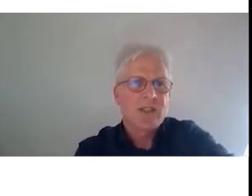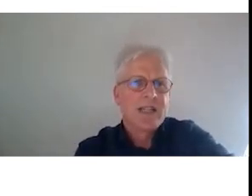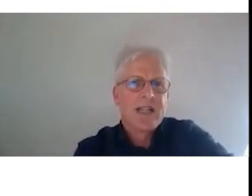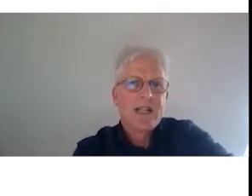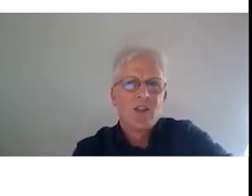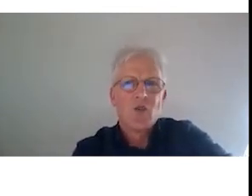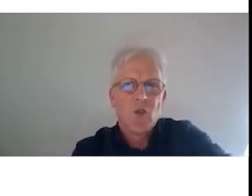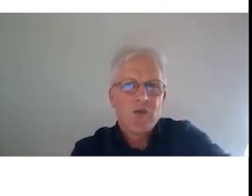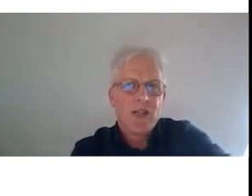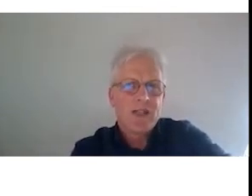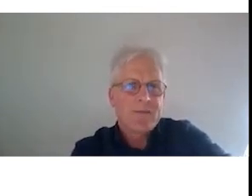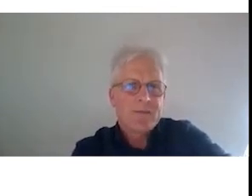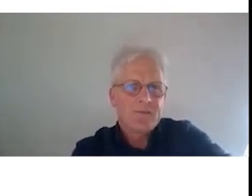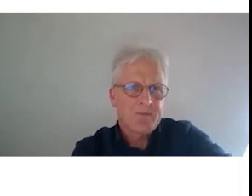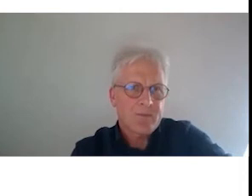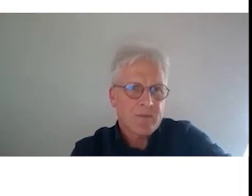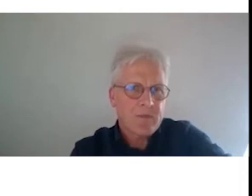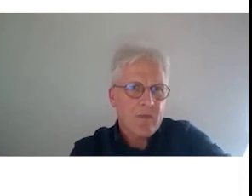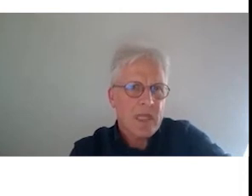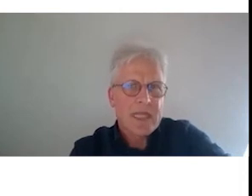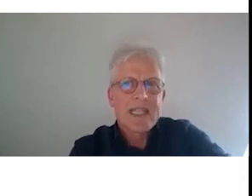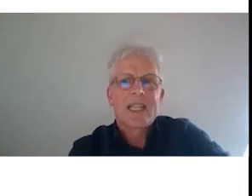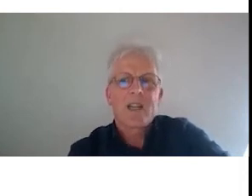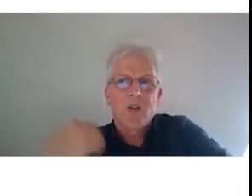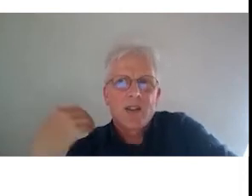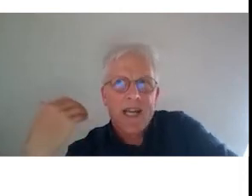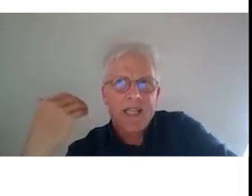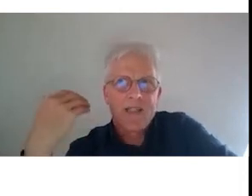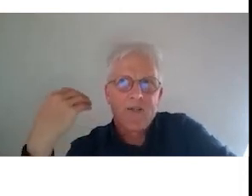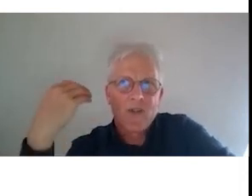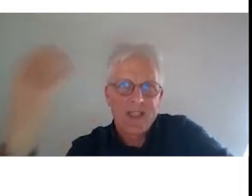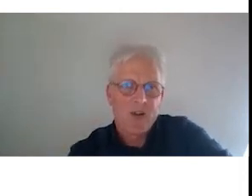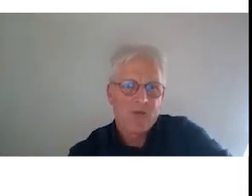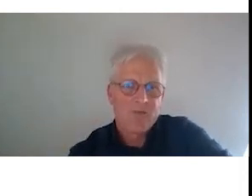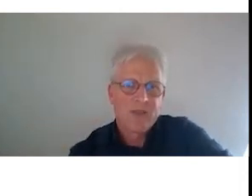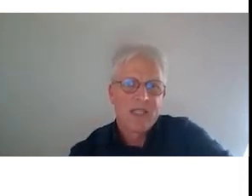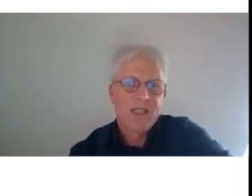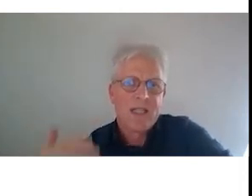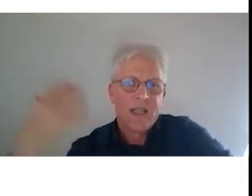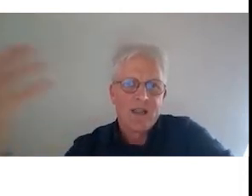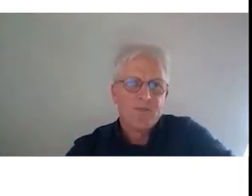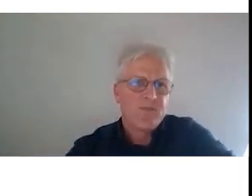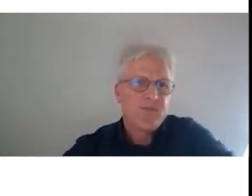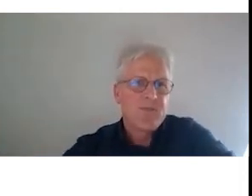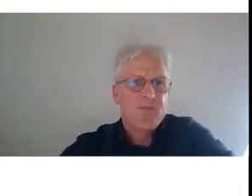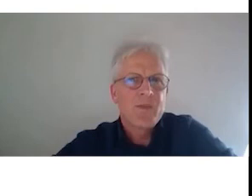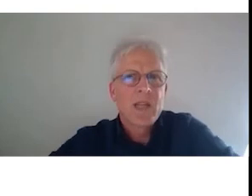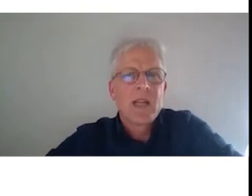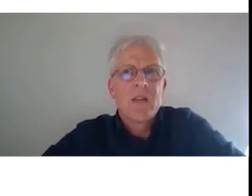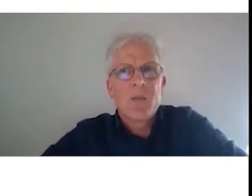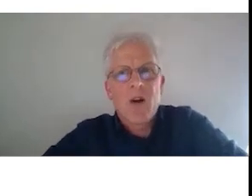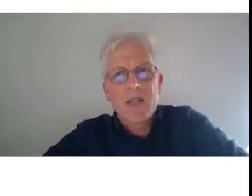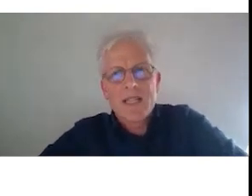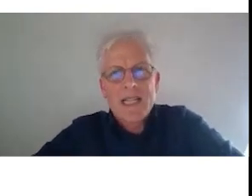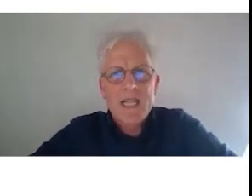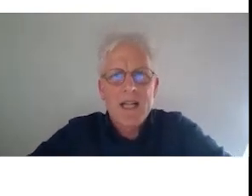Ausstattung ist notwendig. Die Kinder können die Geräte nicht von sich aus bedienen.